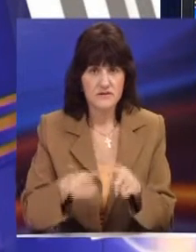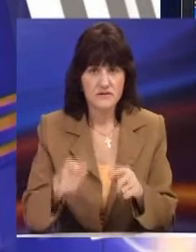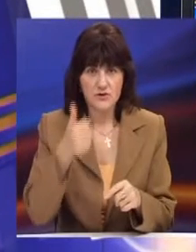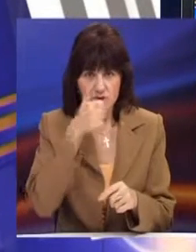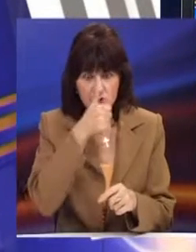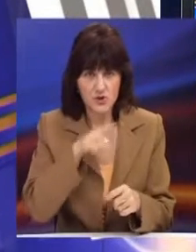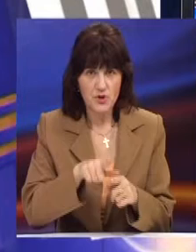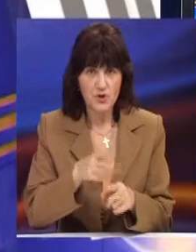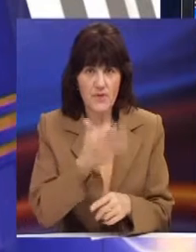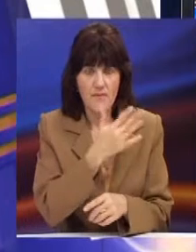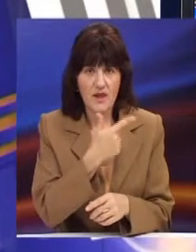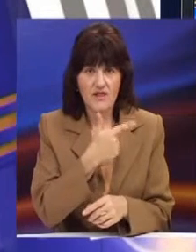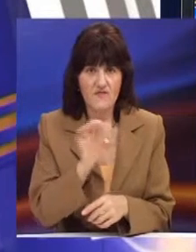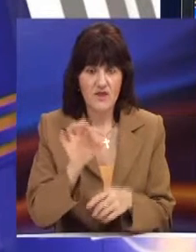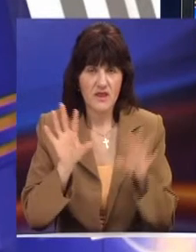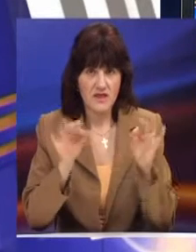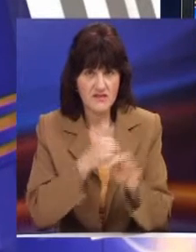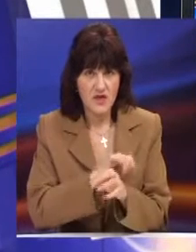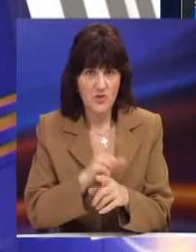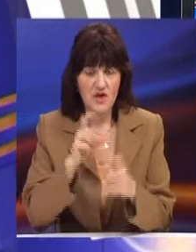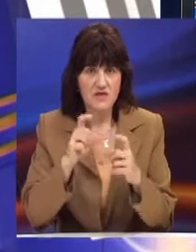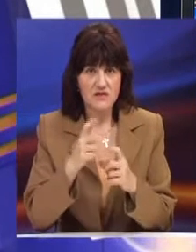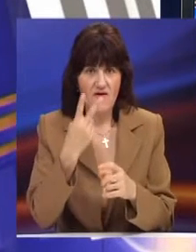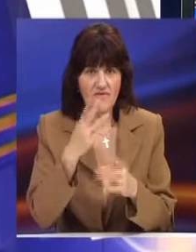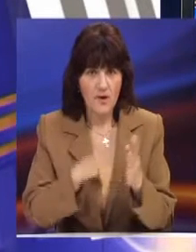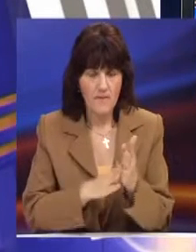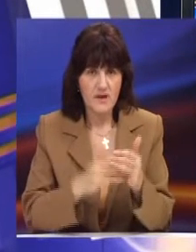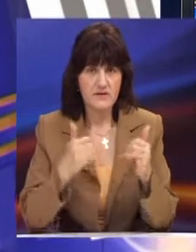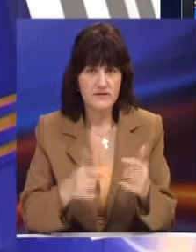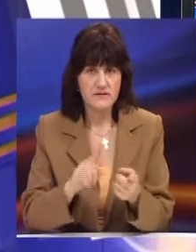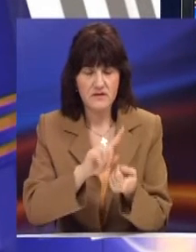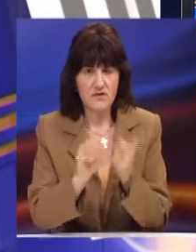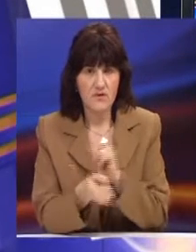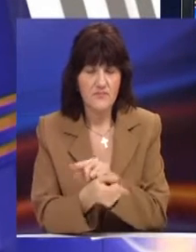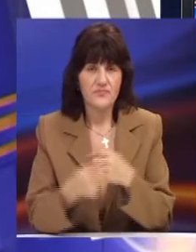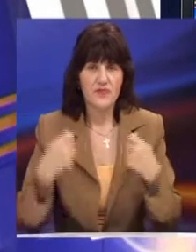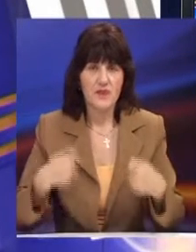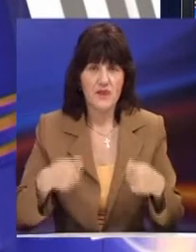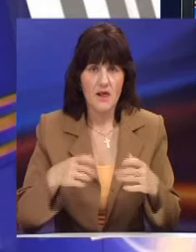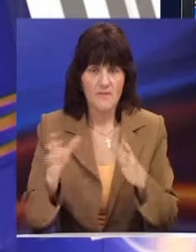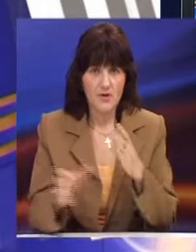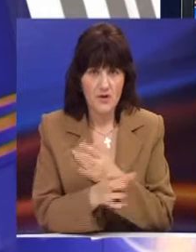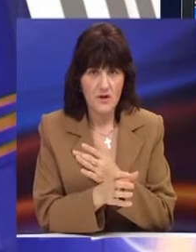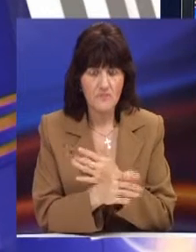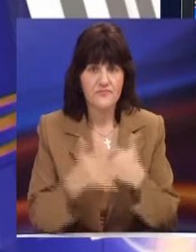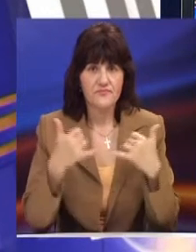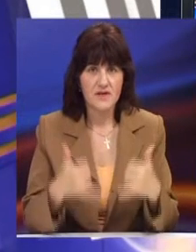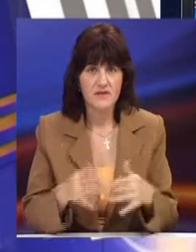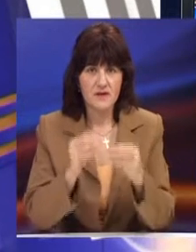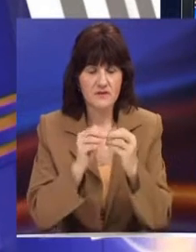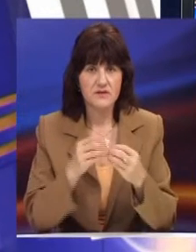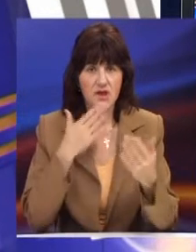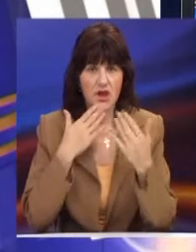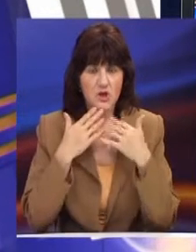razlika je u tome što je iz vlasti 2010. izašao SVM, a s vlasti je sada smenjena Demokratska stranka. Osim ove,